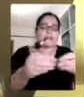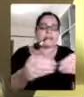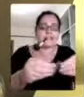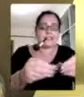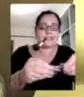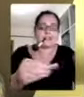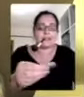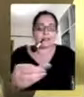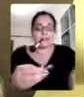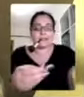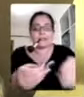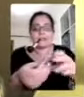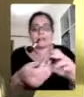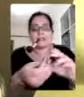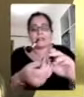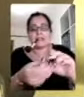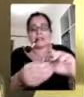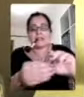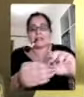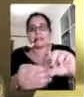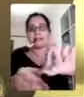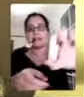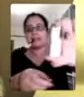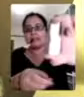Bu çok eski bir.